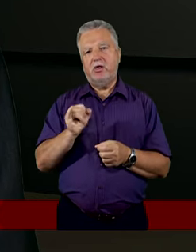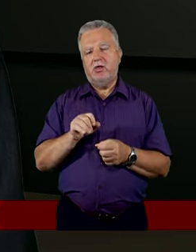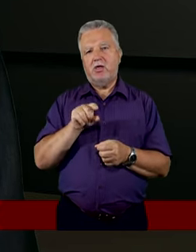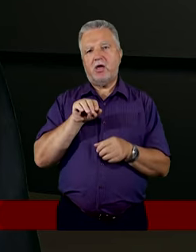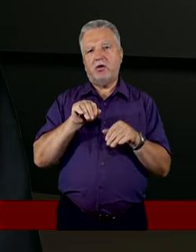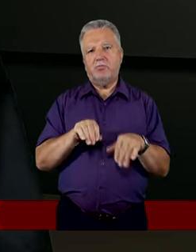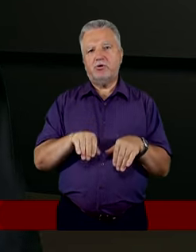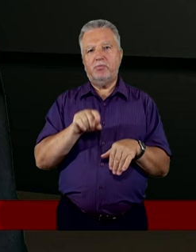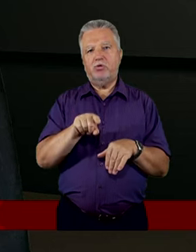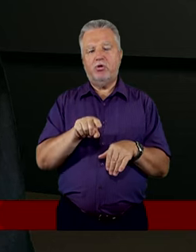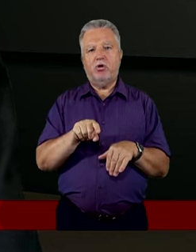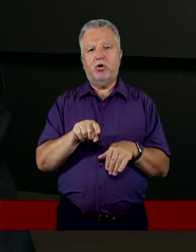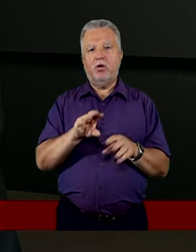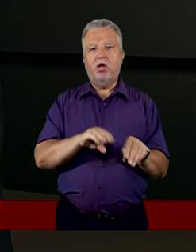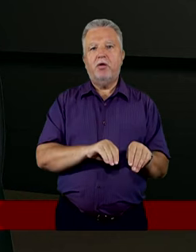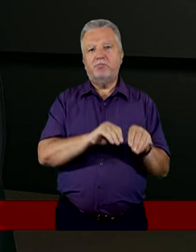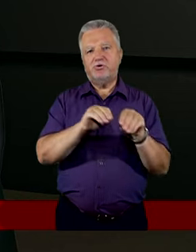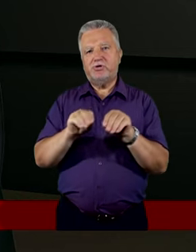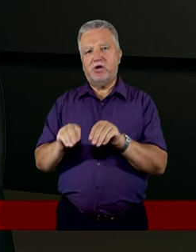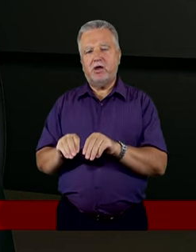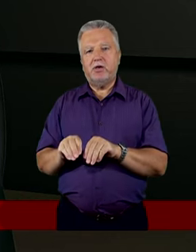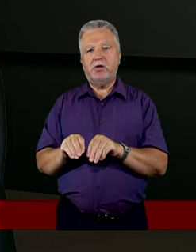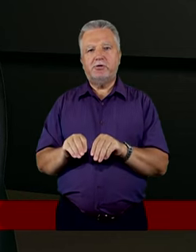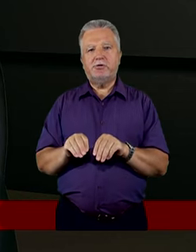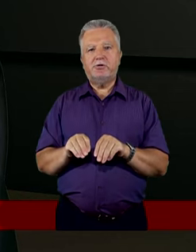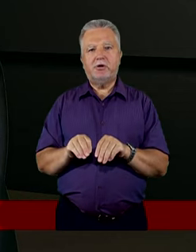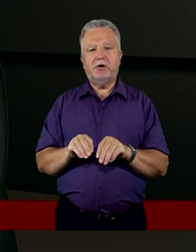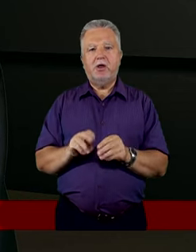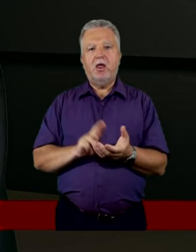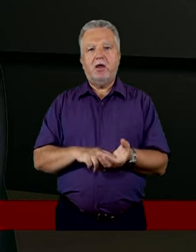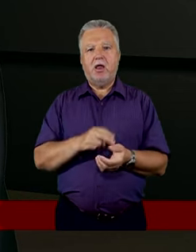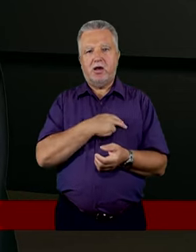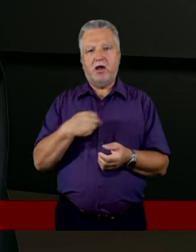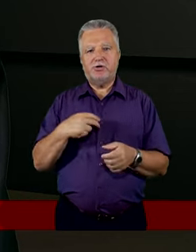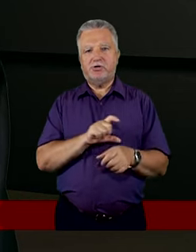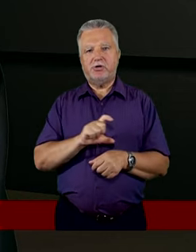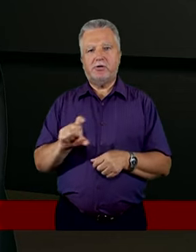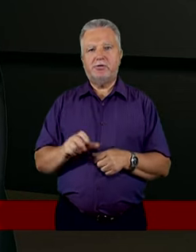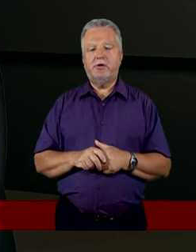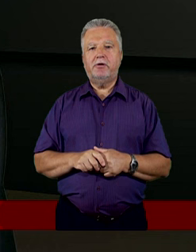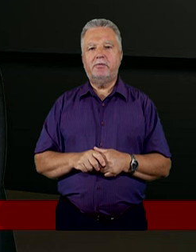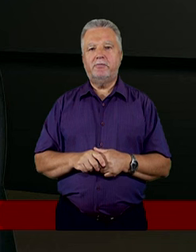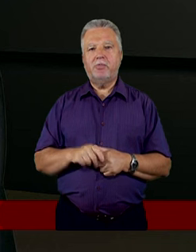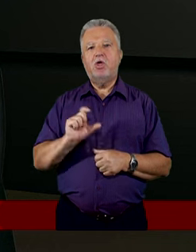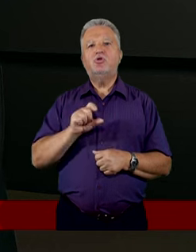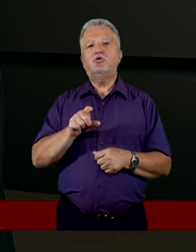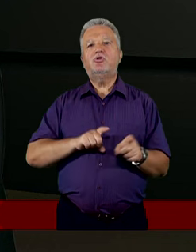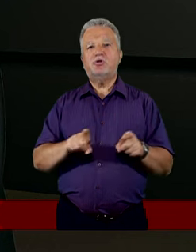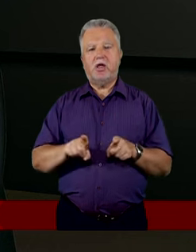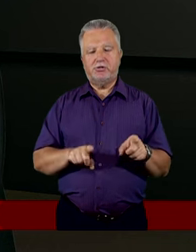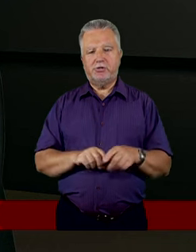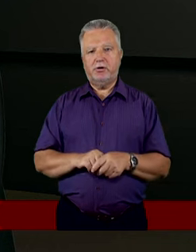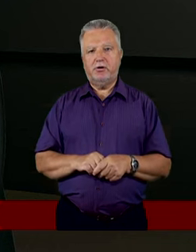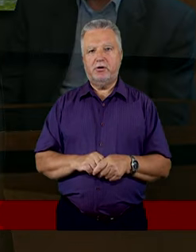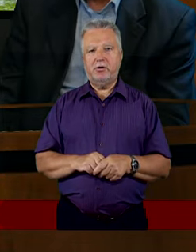to przenieśli, ponieważ jest to pewna przypowieść, na nasze czasy. Co to